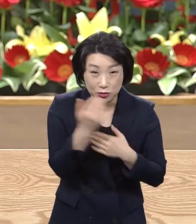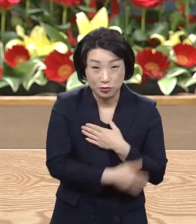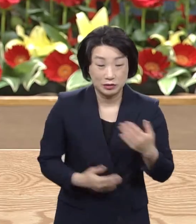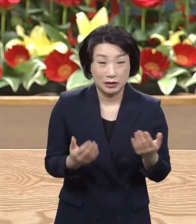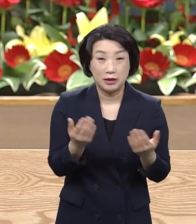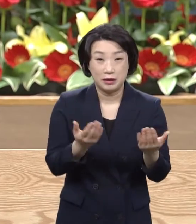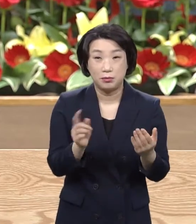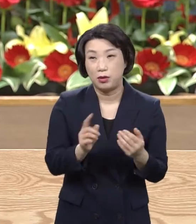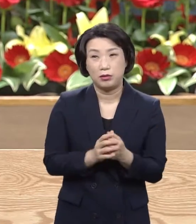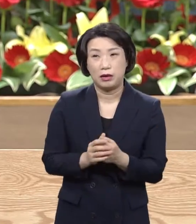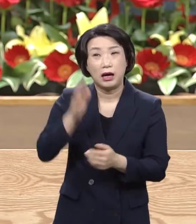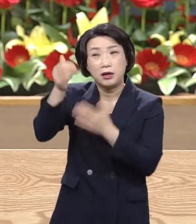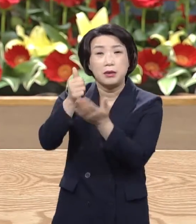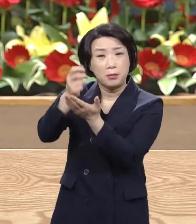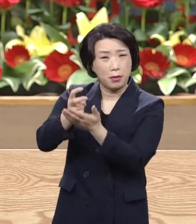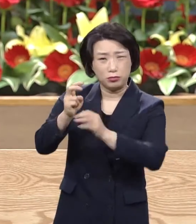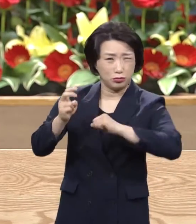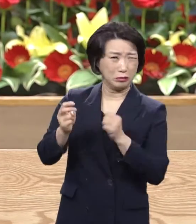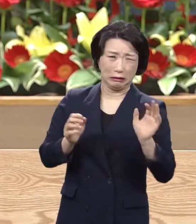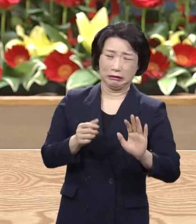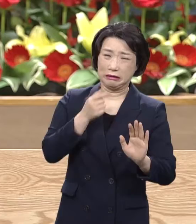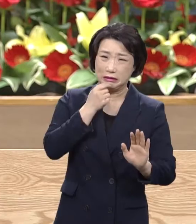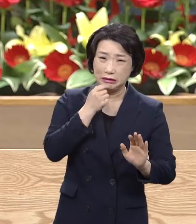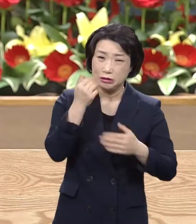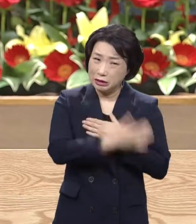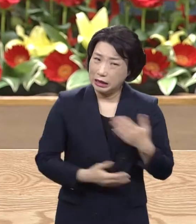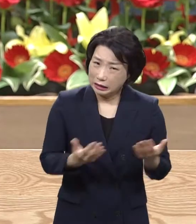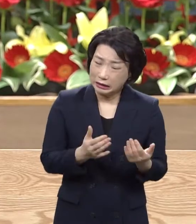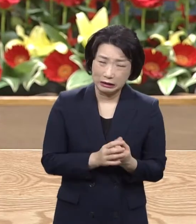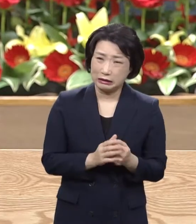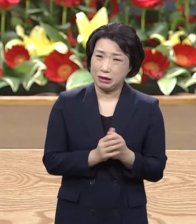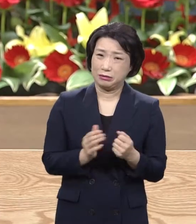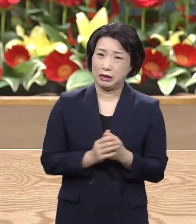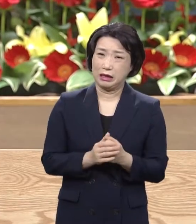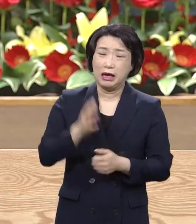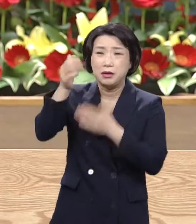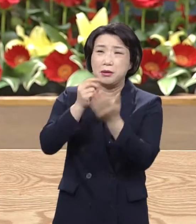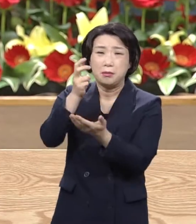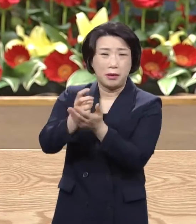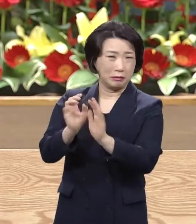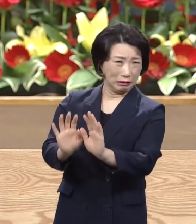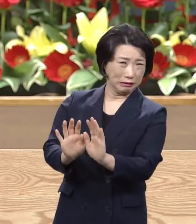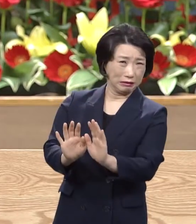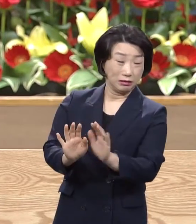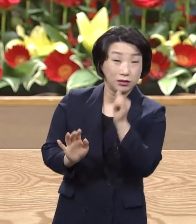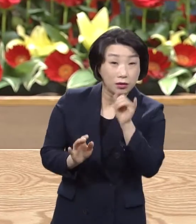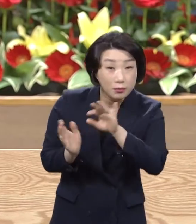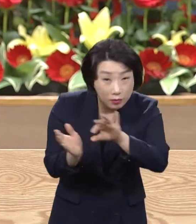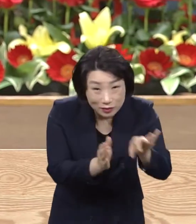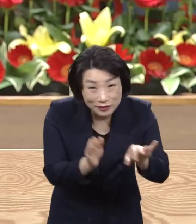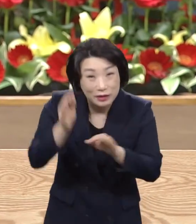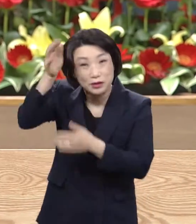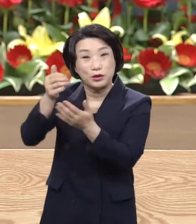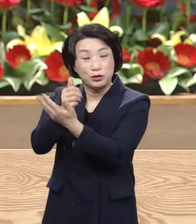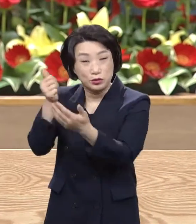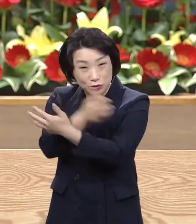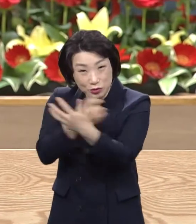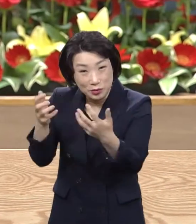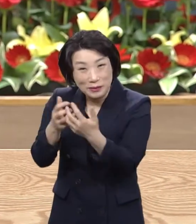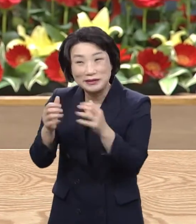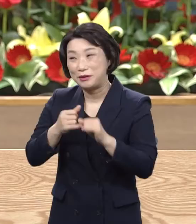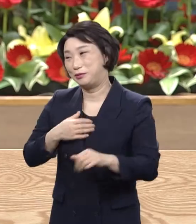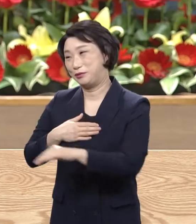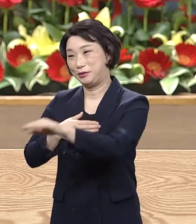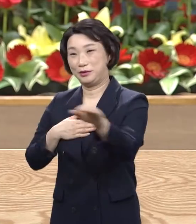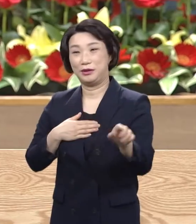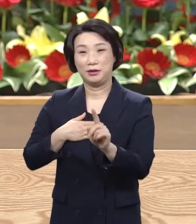않아. 육신의 이익 때문에 굴복하려고 하지 않아. 그러나 성령이 충만한